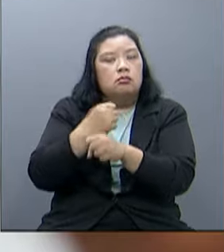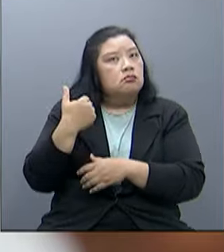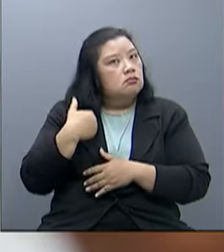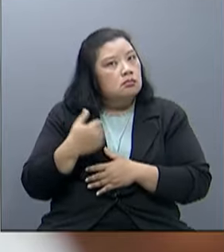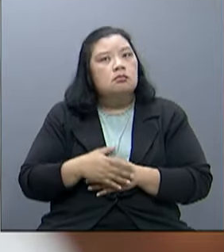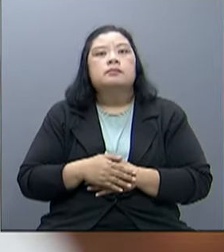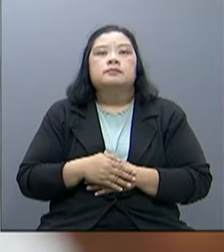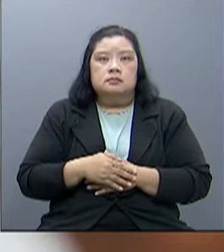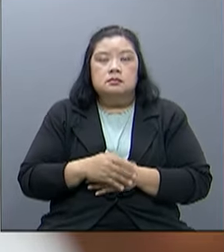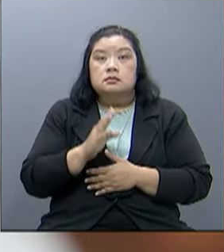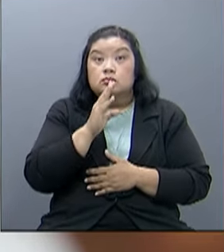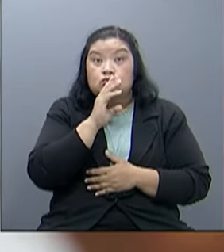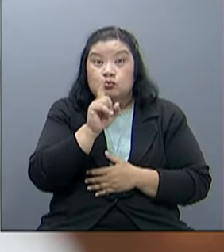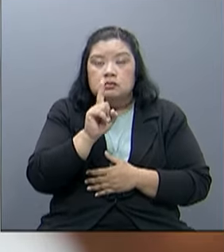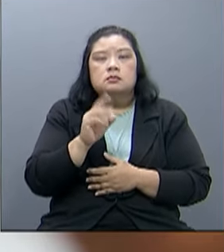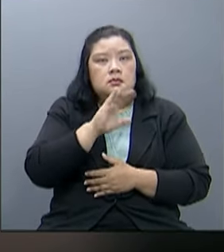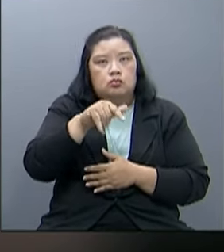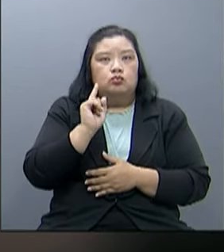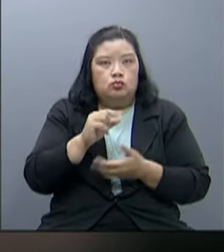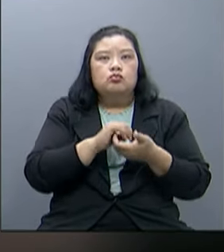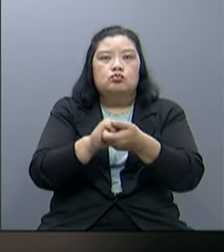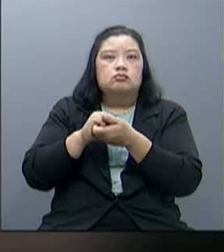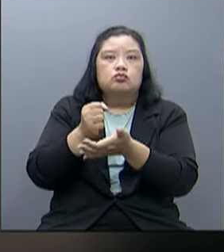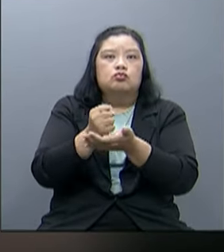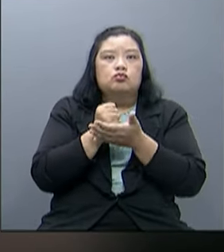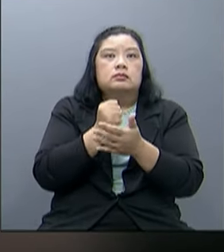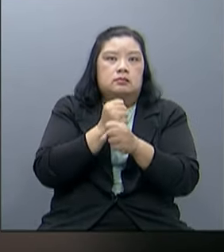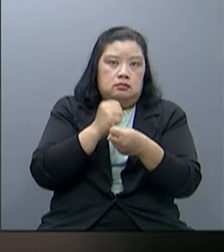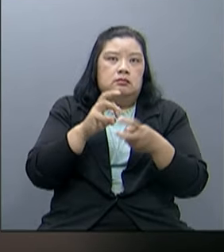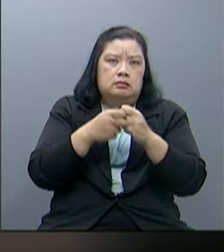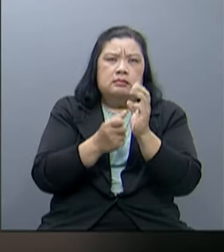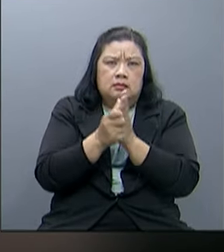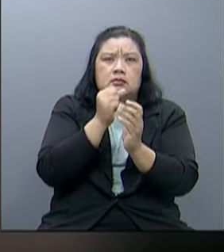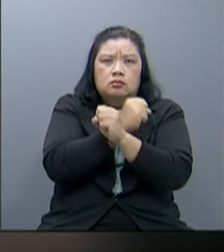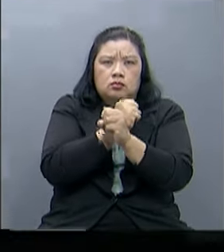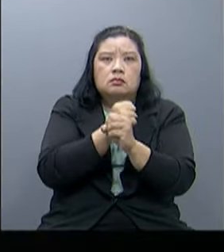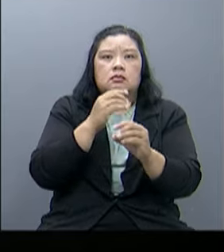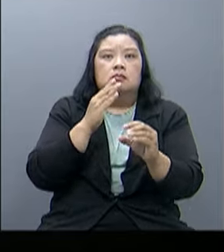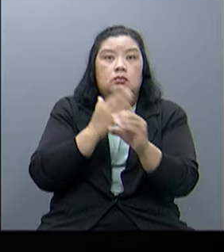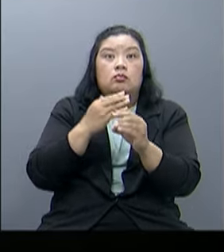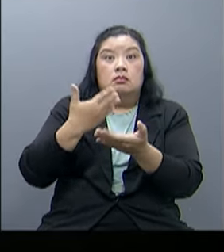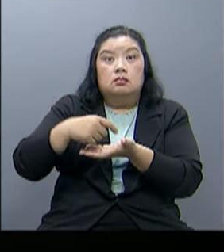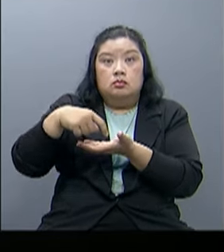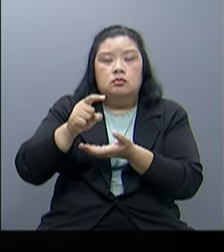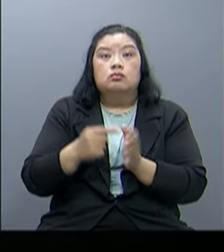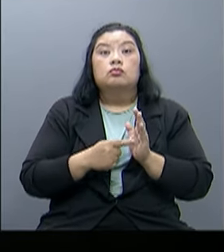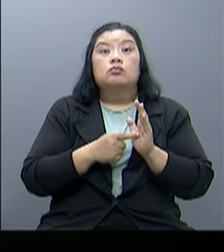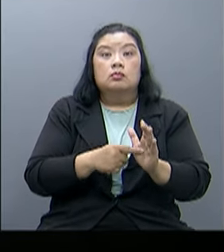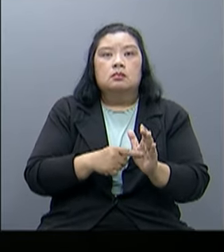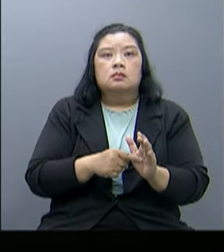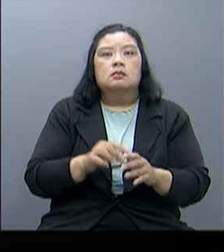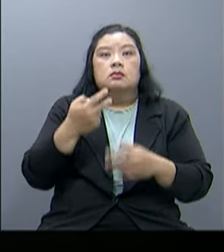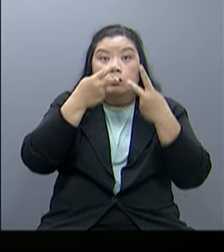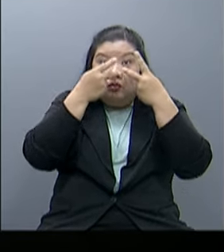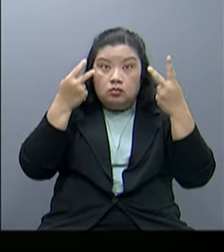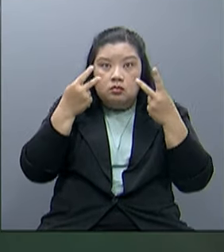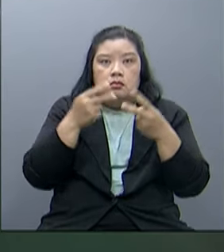ตลอดเวลาจึงเห็นว่าทุกฝ่ายต้องให้ความร่วมมือแก้ปัญหาอย่างจริงจังอย่างเช่นการป้องกันไม่ให้มิจฉาชีพส่ง